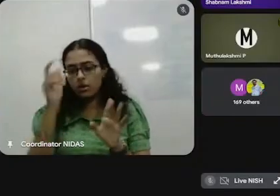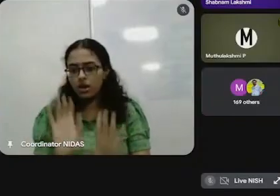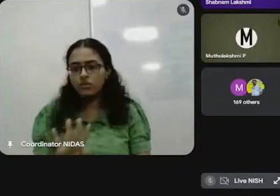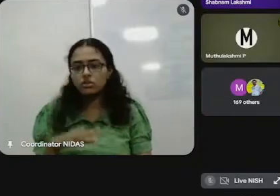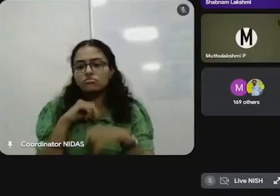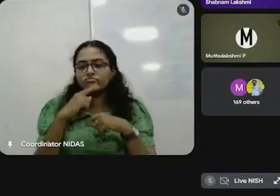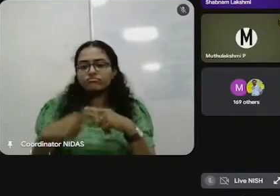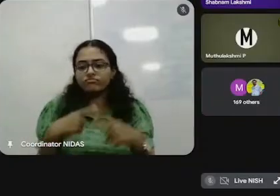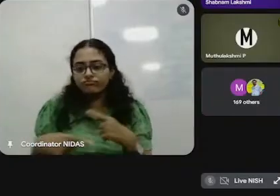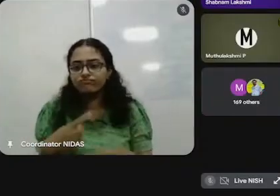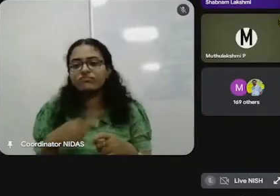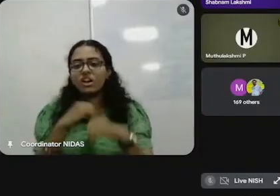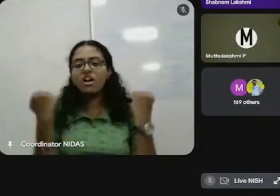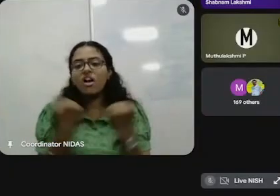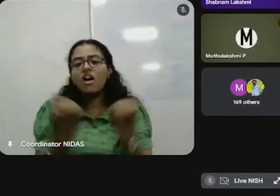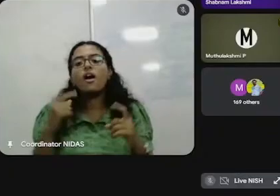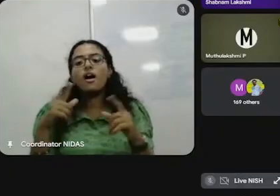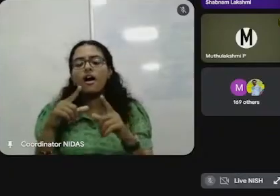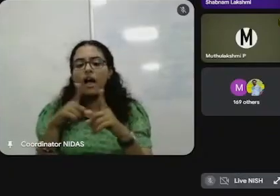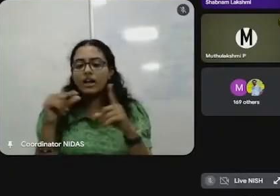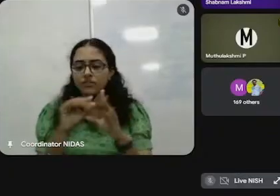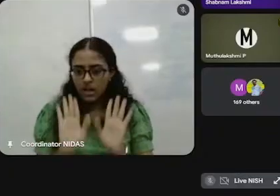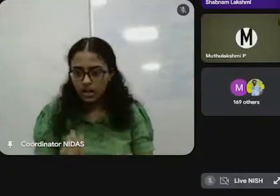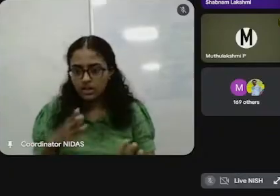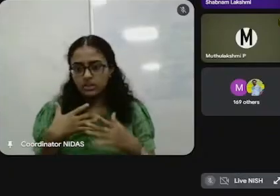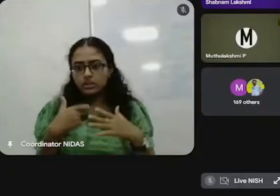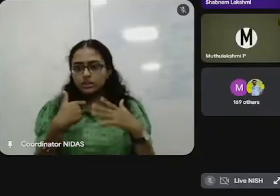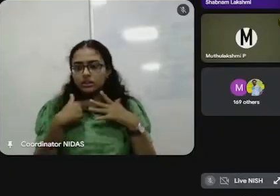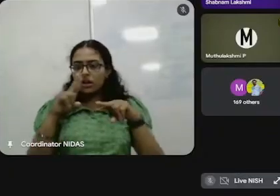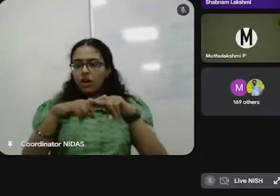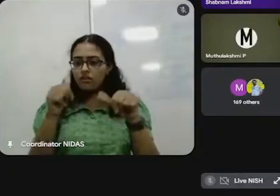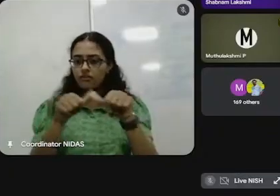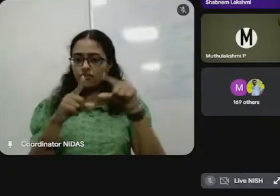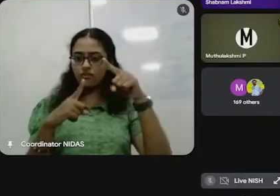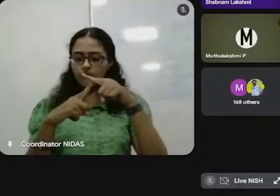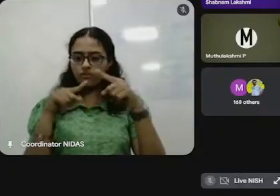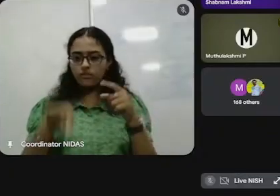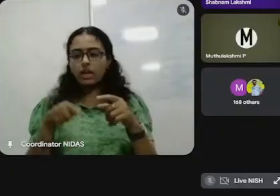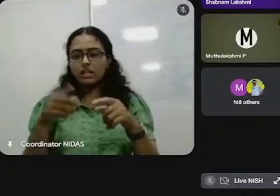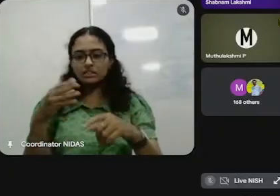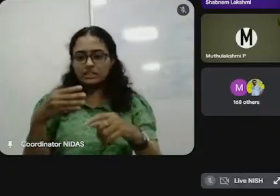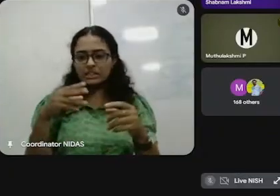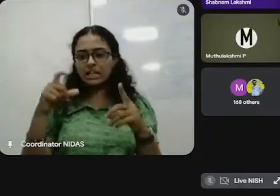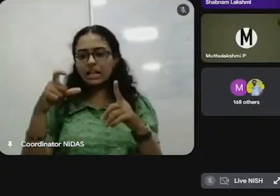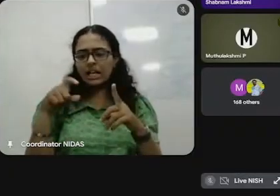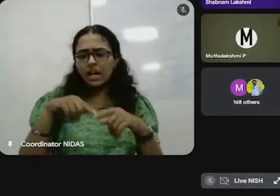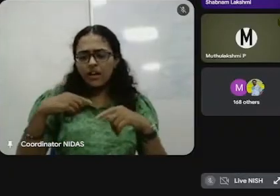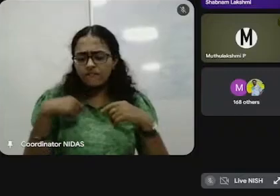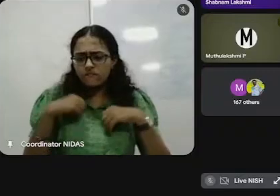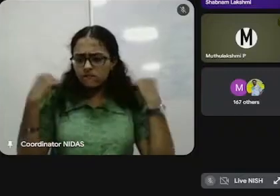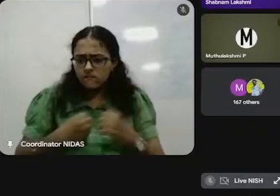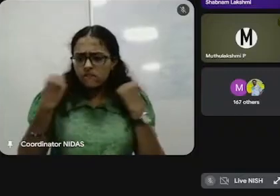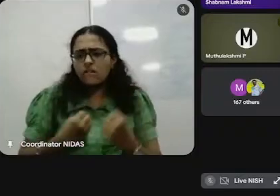ആക്ടിവിറ്റി ഉള്ള ഒരു വ്യക്തിക്ക് ഈ ഫാറ്റ് ഡെപ്പോസിറ്റ്സ് അങ്ങനെ വരാൻ ചാൻസ് ഇല്ല. ഇപ്പം കാരണം നമ്മുടെ ഫിസിക്കൽ ആക്ടിവിറ്റി